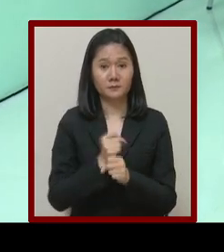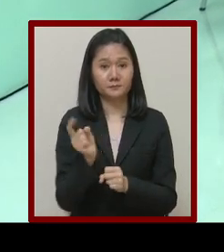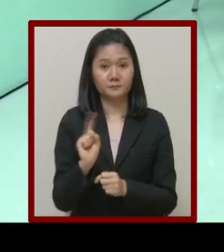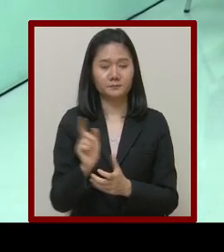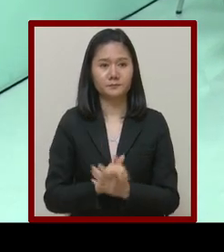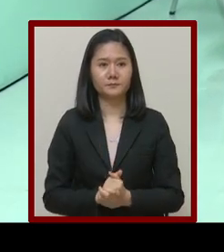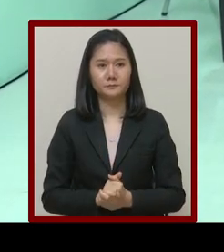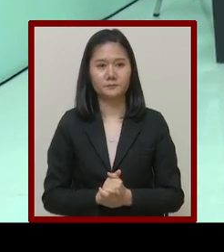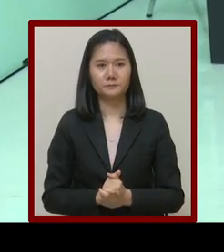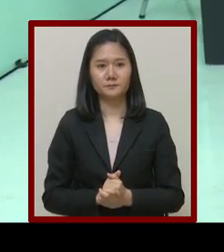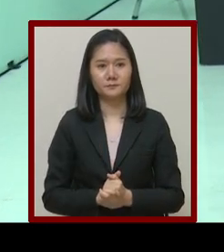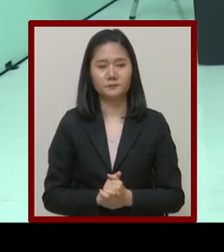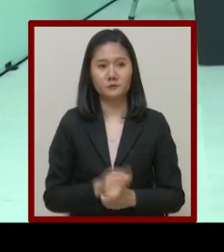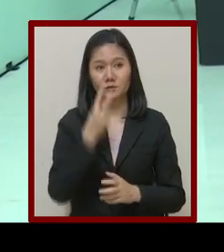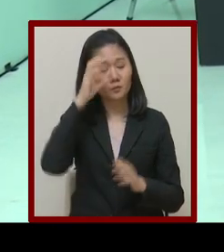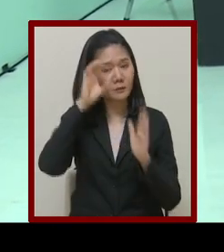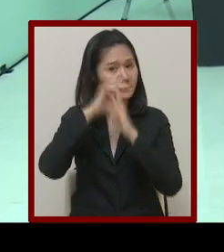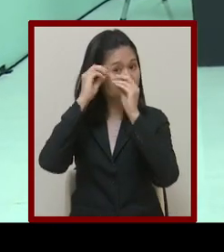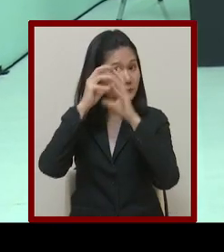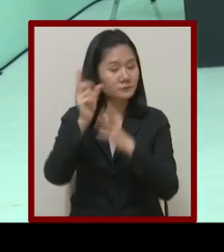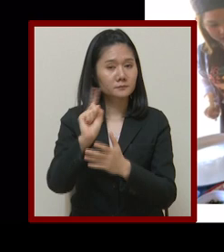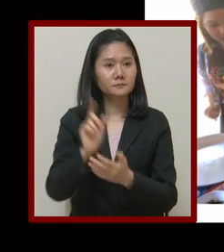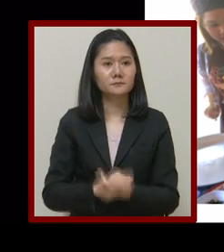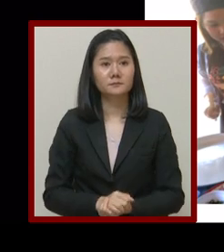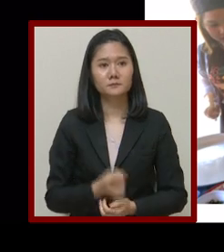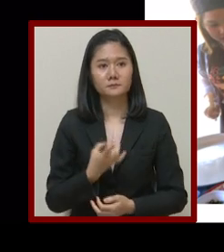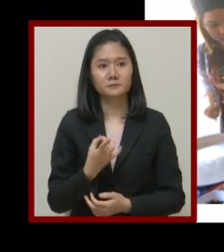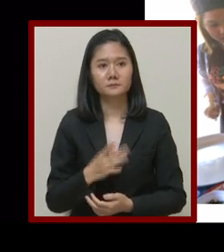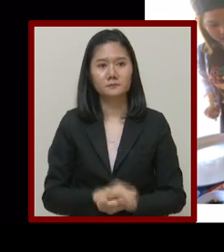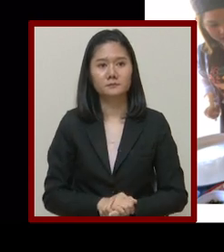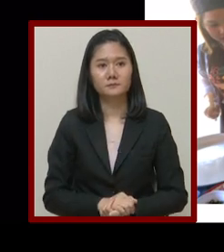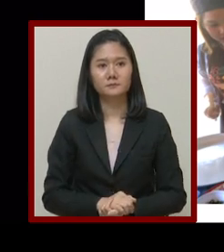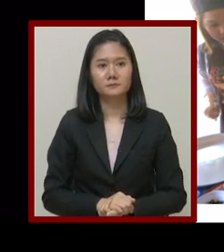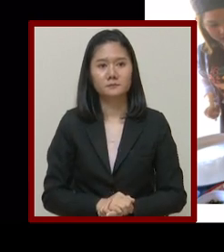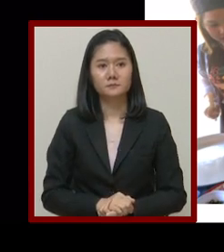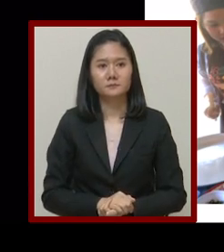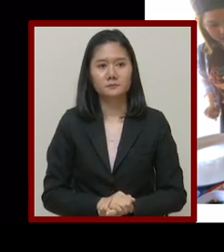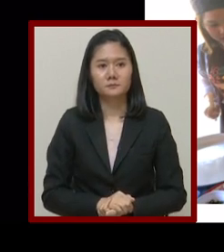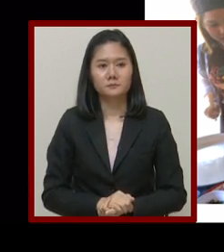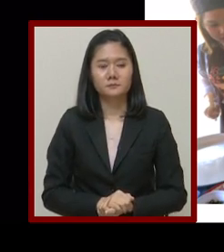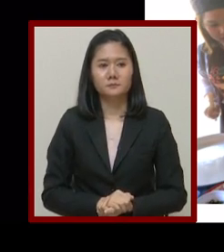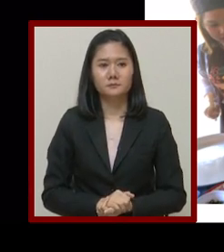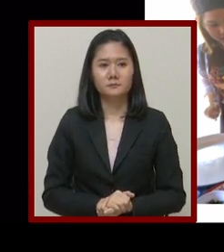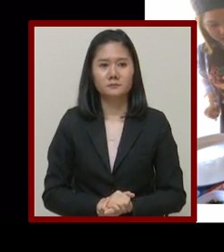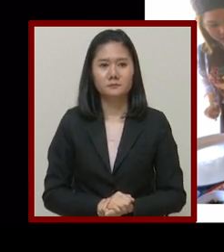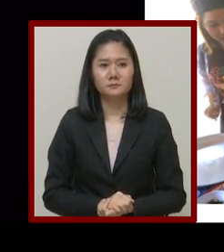เอ่ยมองภาพออกไหมคะนี่อะไรนี่อะไรคะ